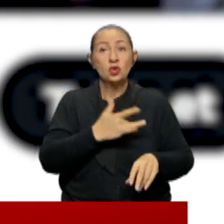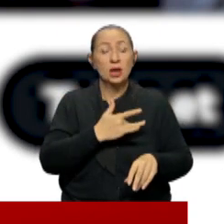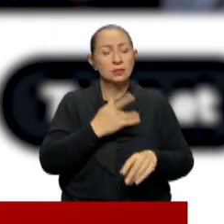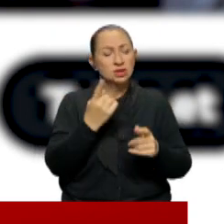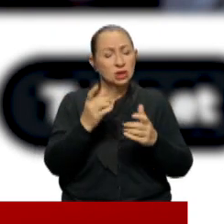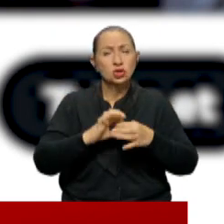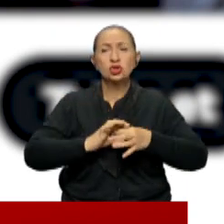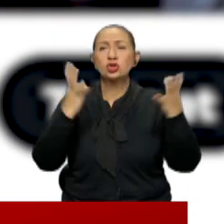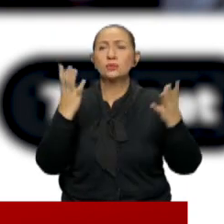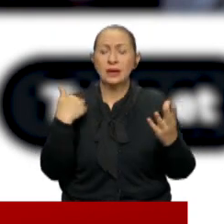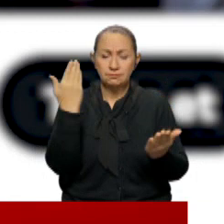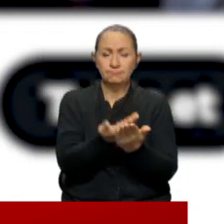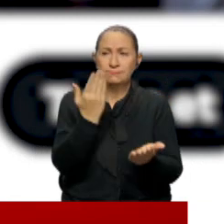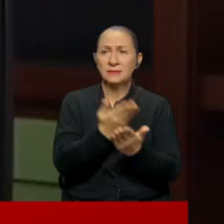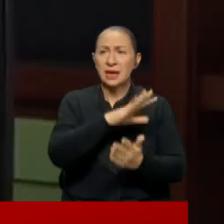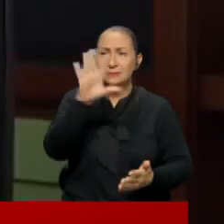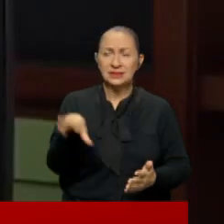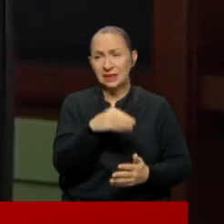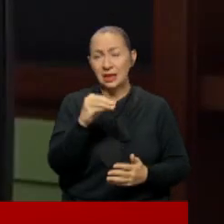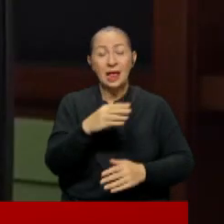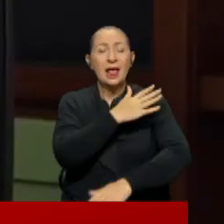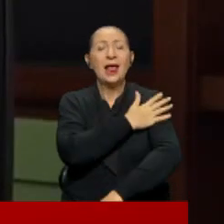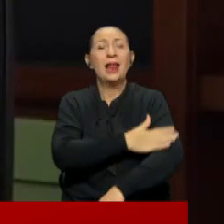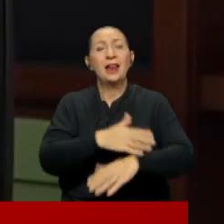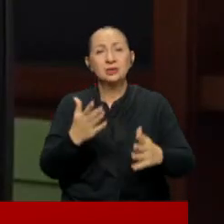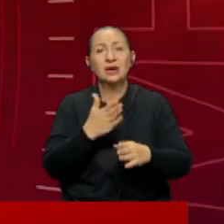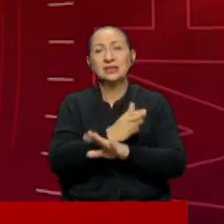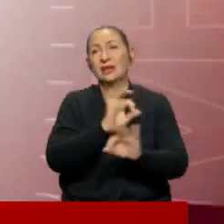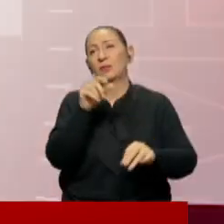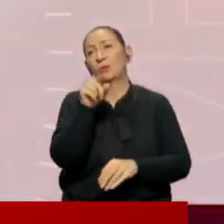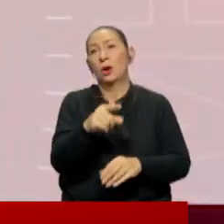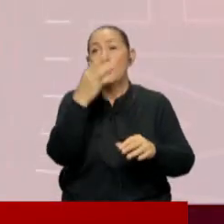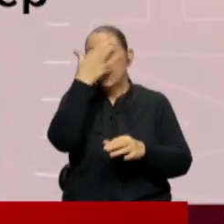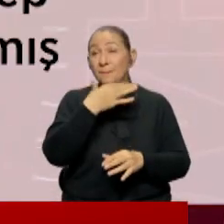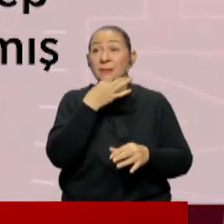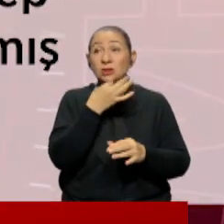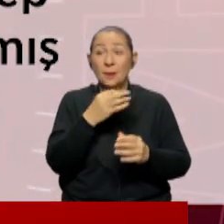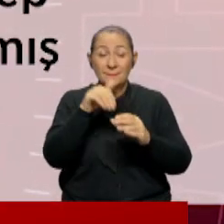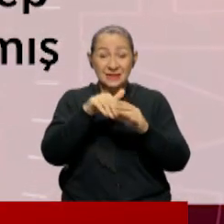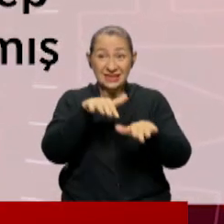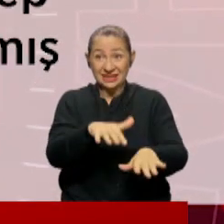yürekli bir şekilde çözümler getireceğiz hepsine helalleşme aslında tam da bu Baş